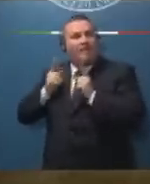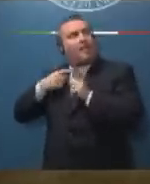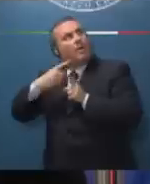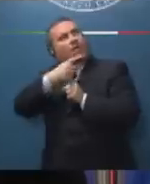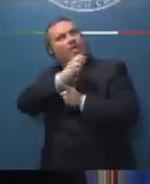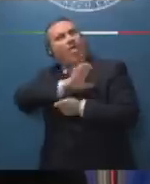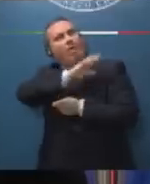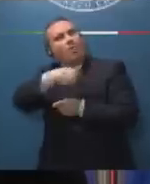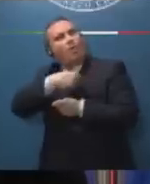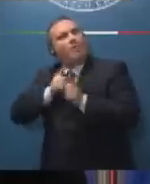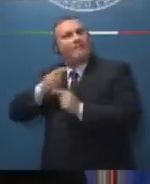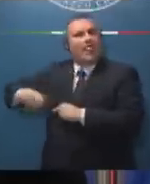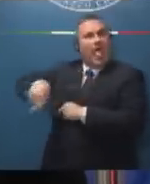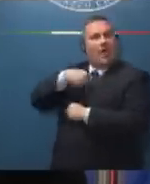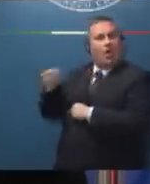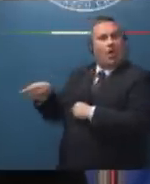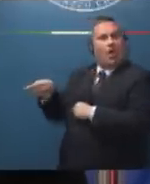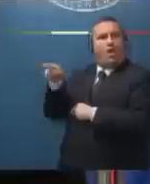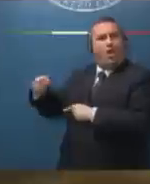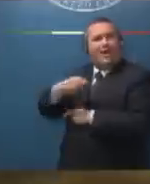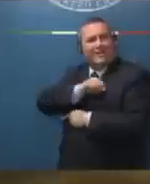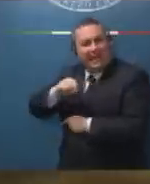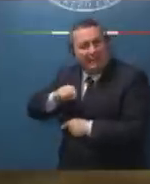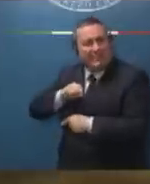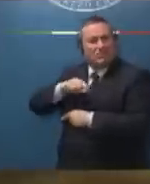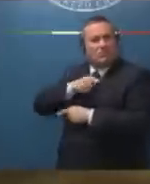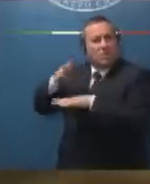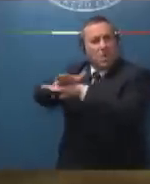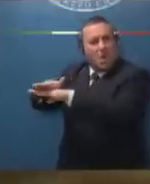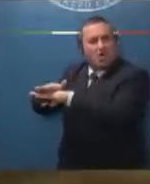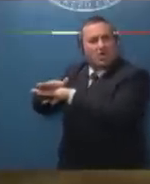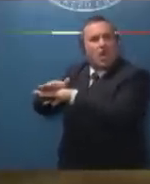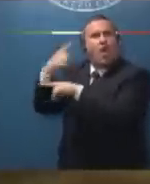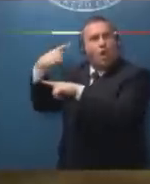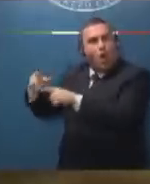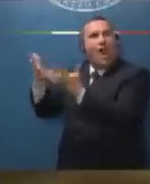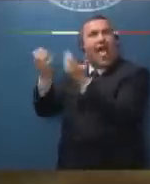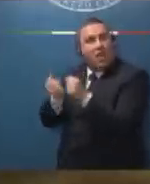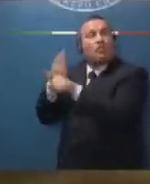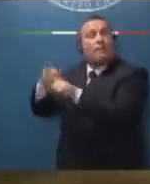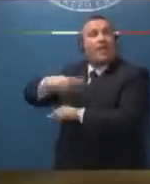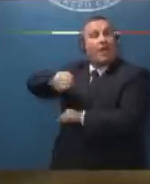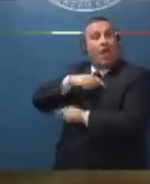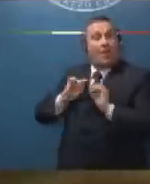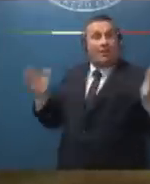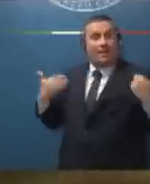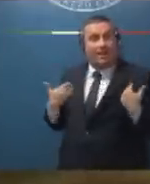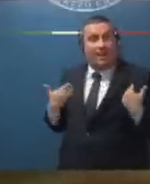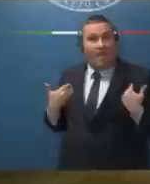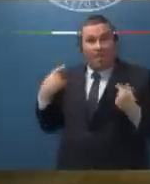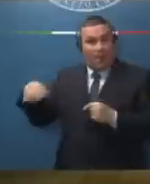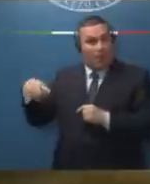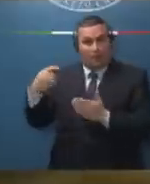i loro sacrifici sono sacrifici che vengono fatti per difendere anche la nostra libertà e questo credo sia molto importante capirlo